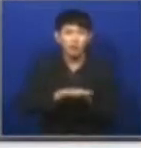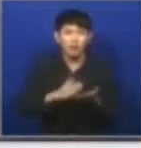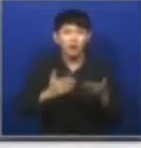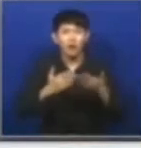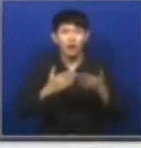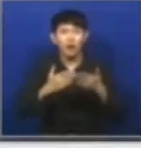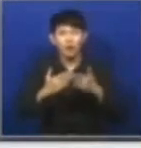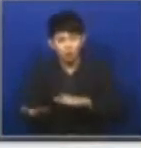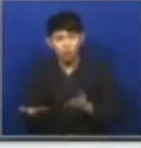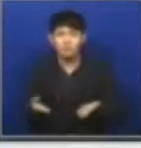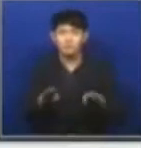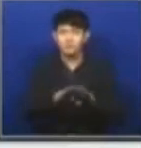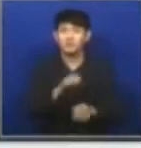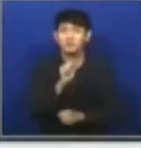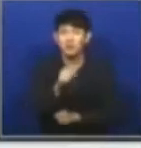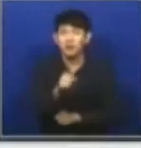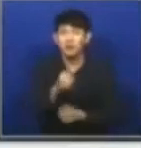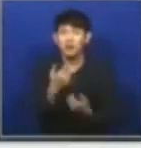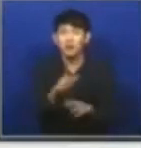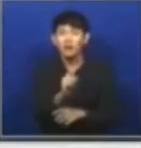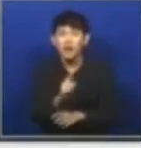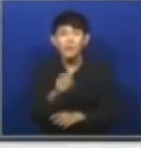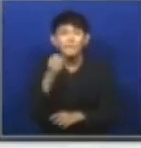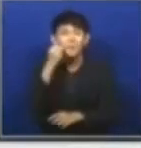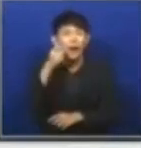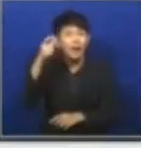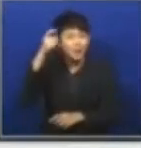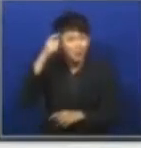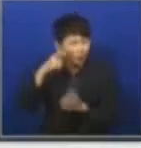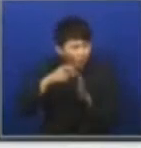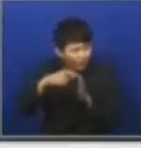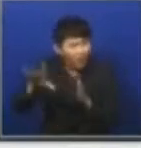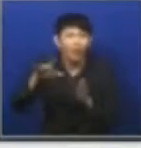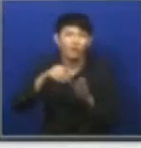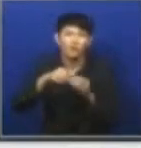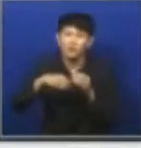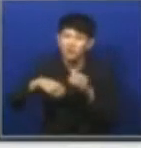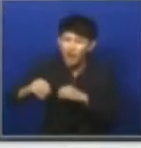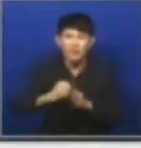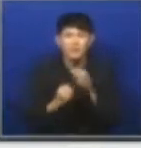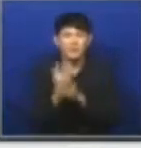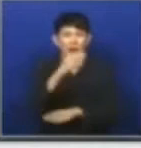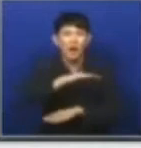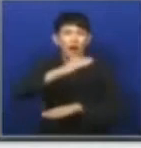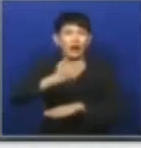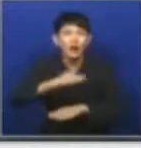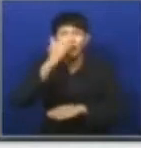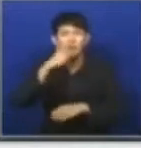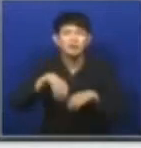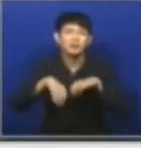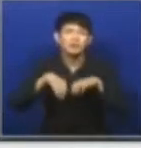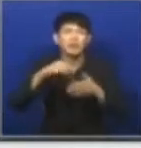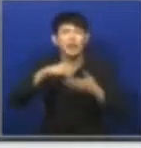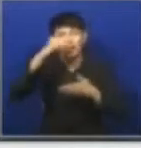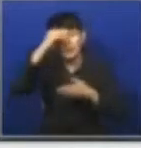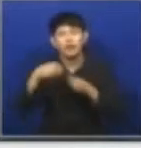แล้วเขาไปอยู่โน่นป่าเขาทำไมไม่ตามไปจัดการศึกษาให้เขาเขาไปตัดอ้อยอยู่ที่ไร่อ้อย